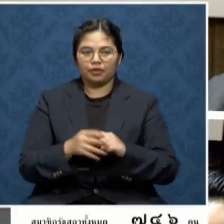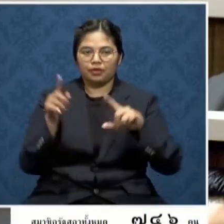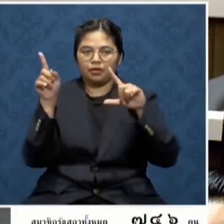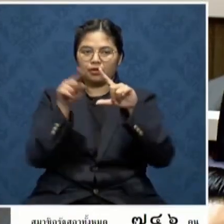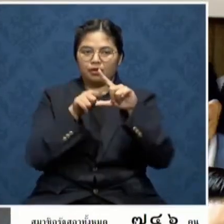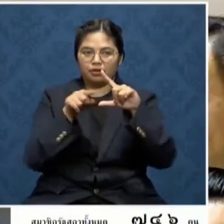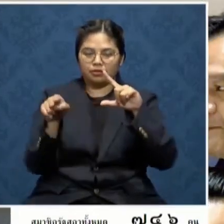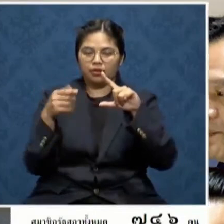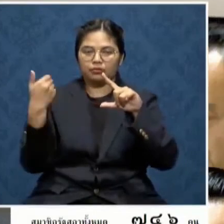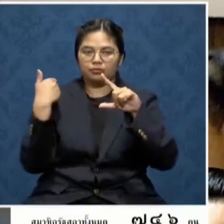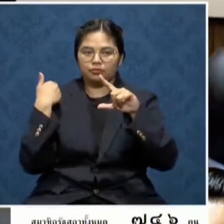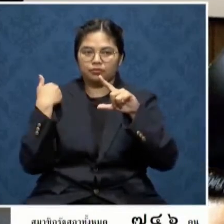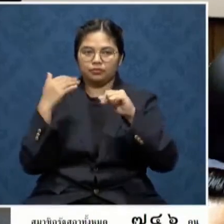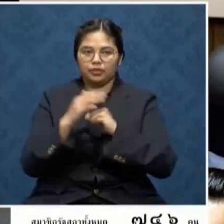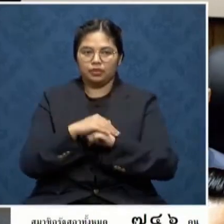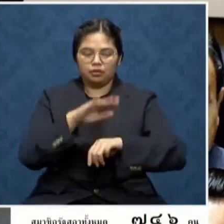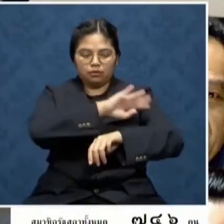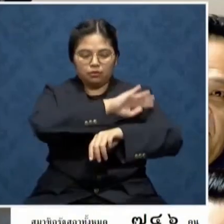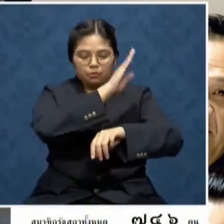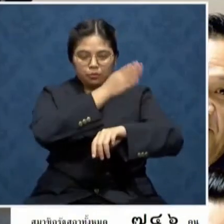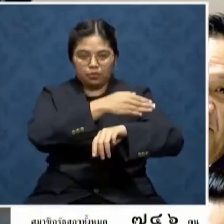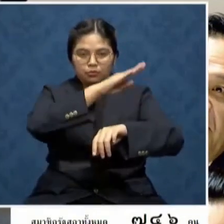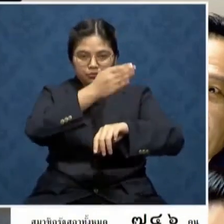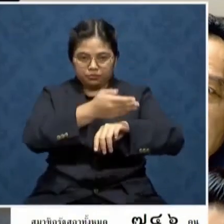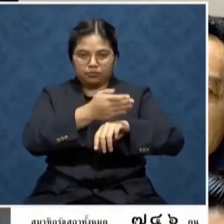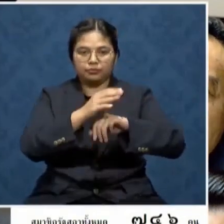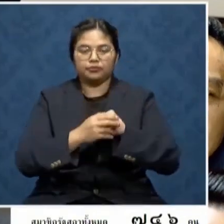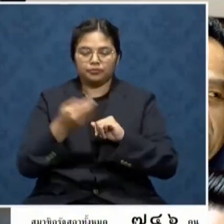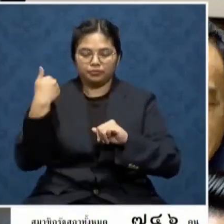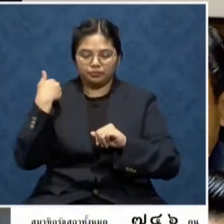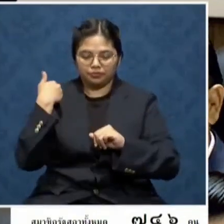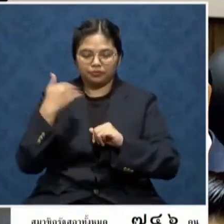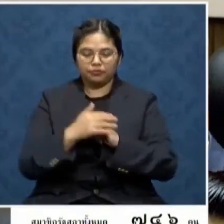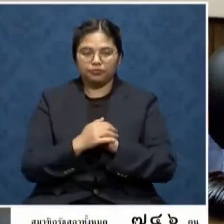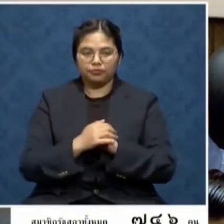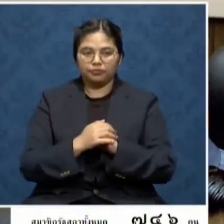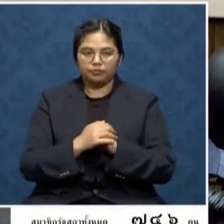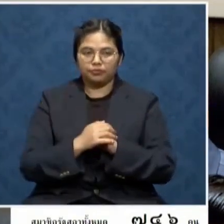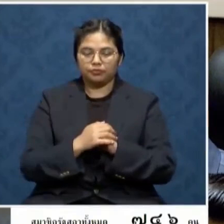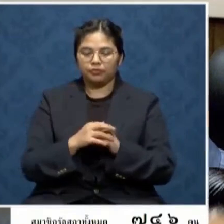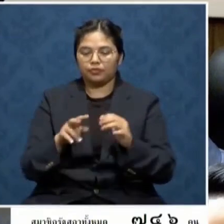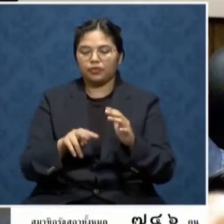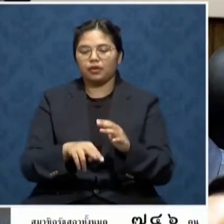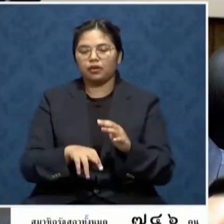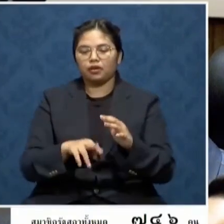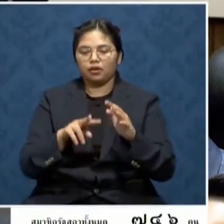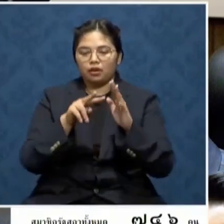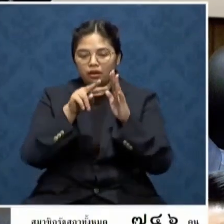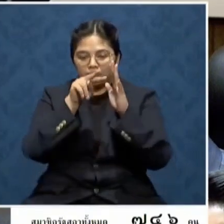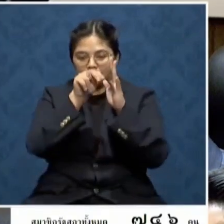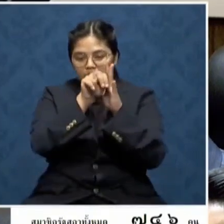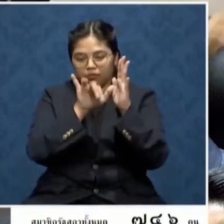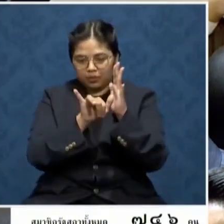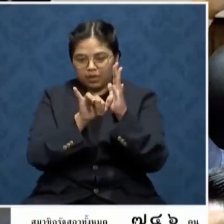สัดส่วนชาติพันธุ์และชนเผ่าพื้นเมืองขออภิปรายนโยบายของคณะรัฐมนตรีที่แถลงต่อรัฐสภาในประเด็น